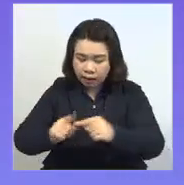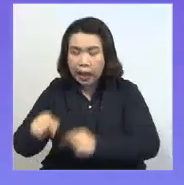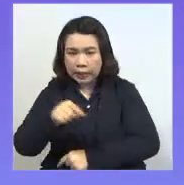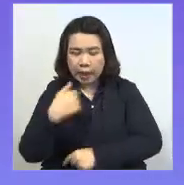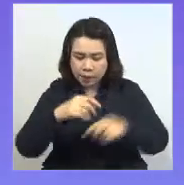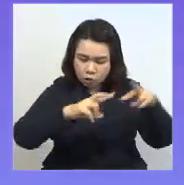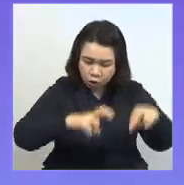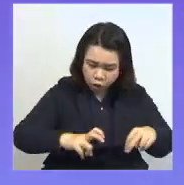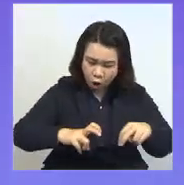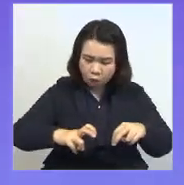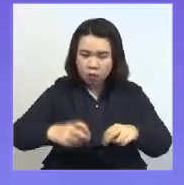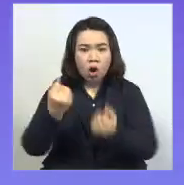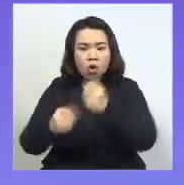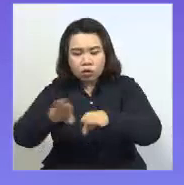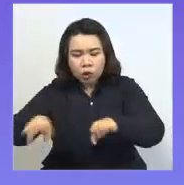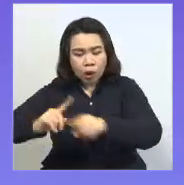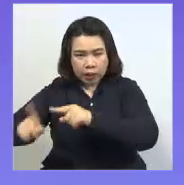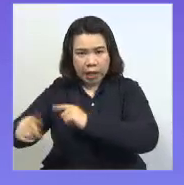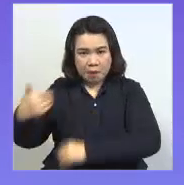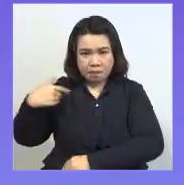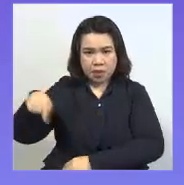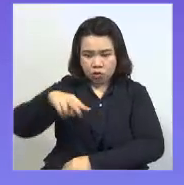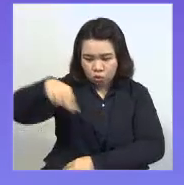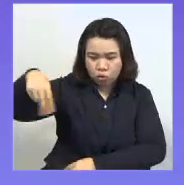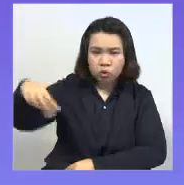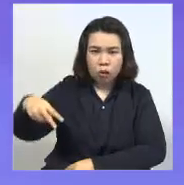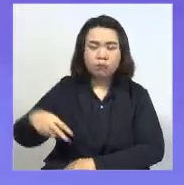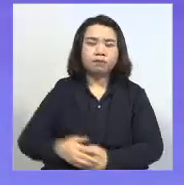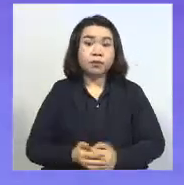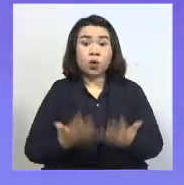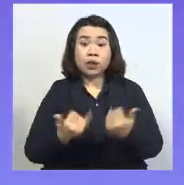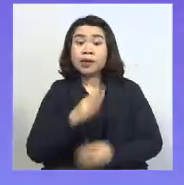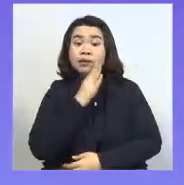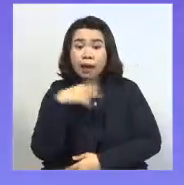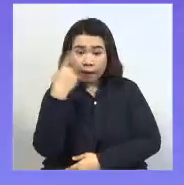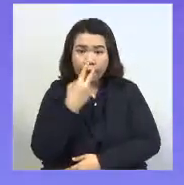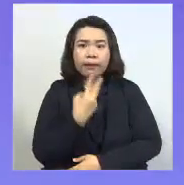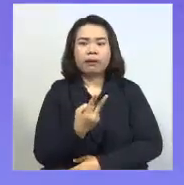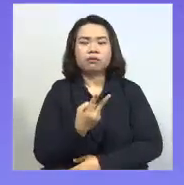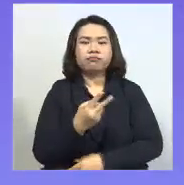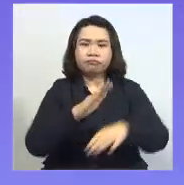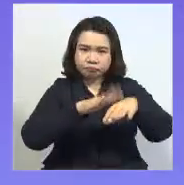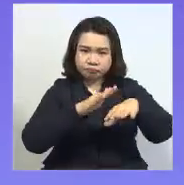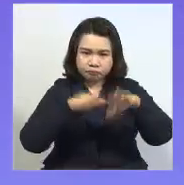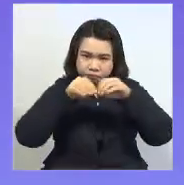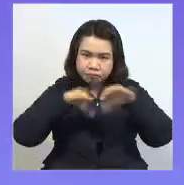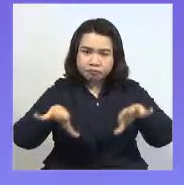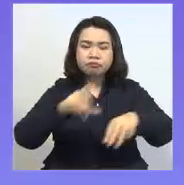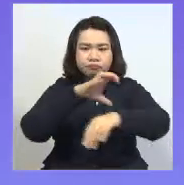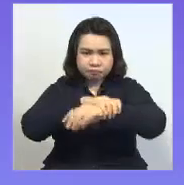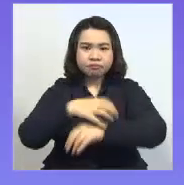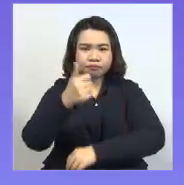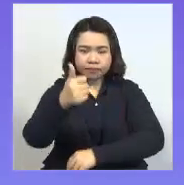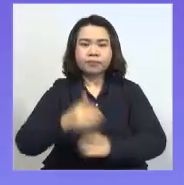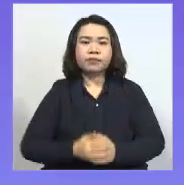ลาวอีกทางนึงด้วยเรียกว่าตอนนี้ประชาสัมพันธ์กันเข้มแข็งเต็มที่นะคะถ้าคุณผู้ชมเห็นเนี่ยก็แจ้งเบาะแสกันได้นะคะ ใช่ค่ะ